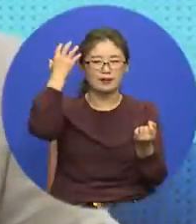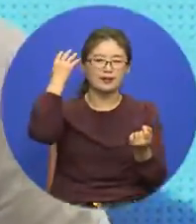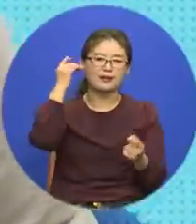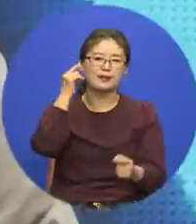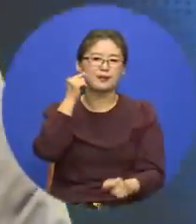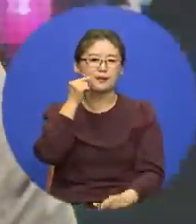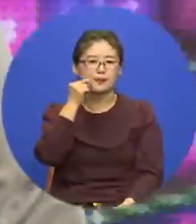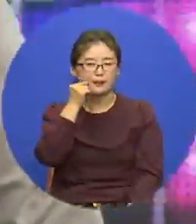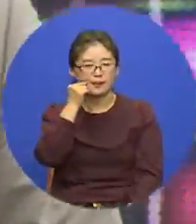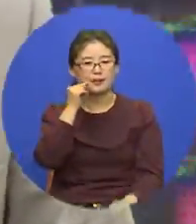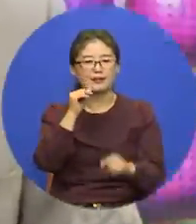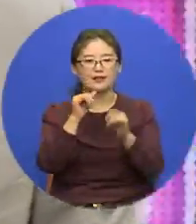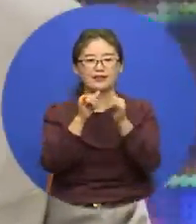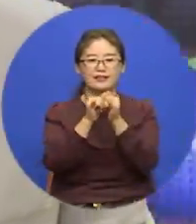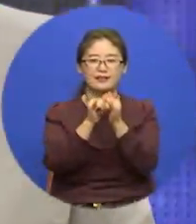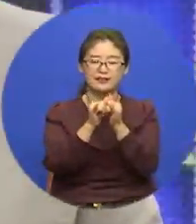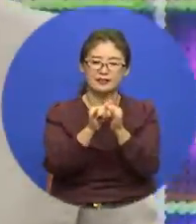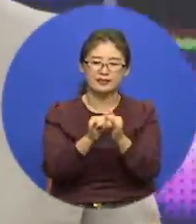못 잊을 사람